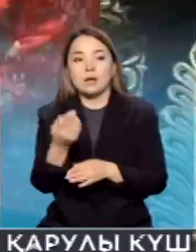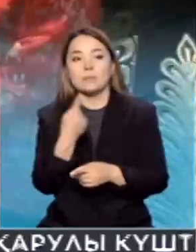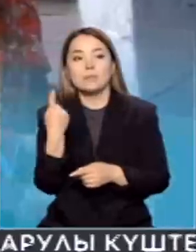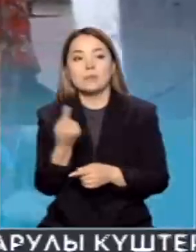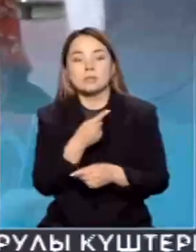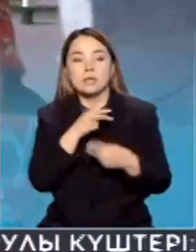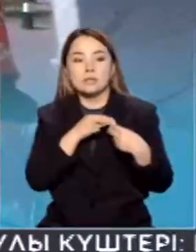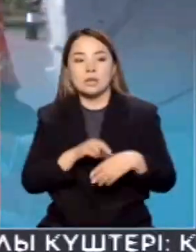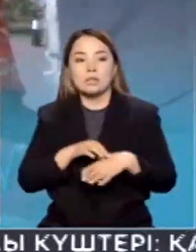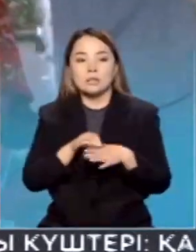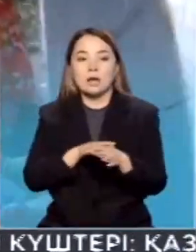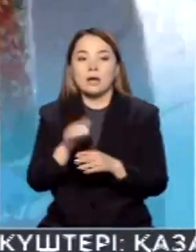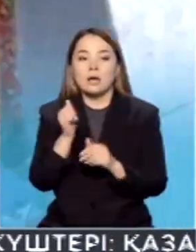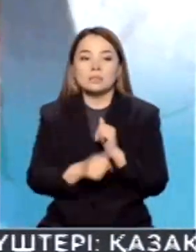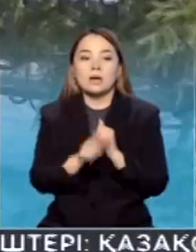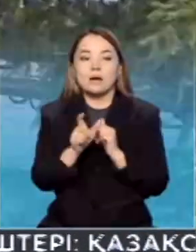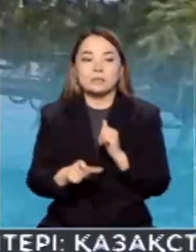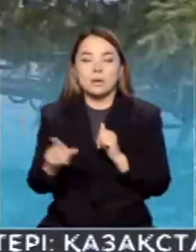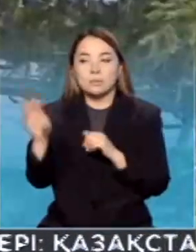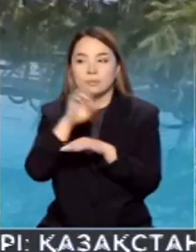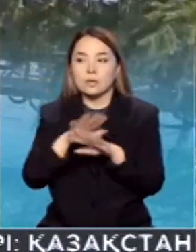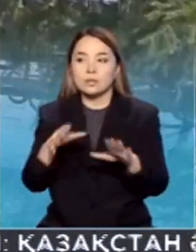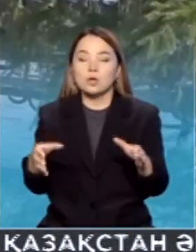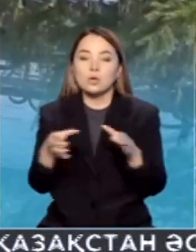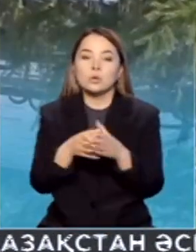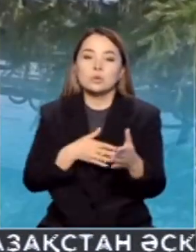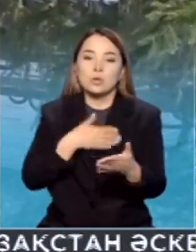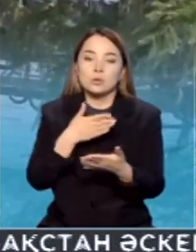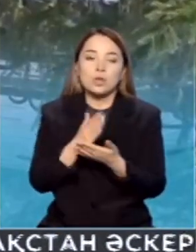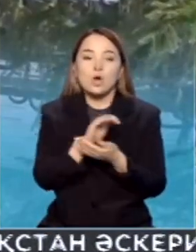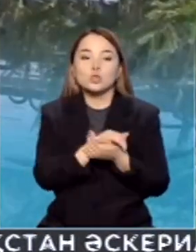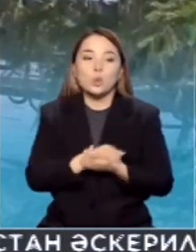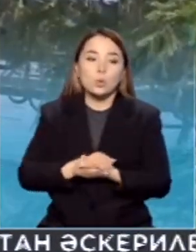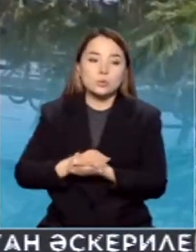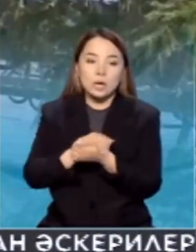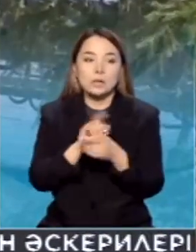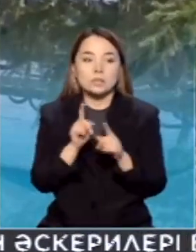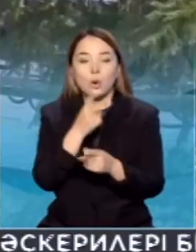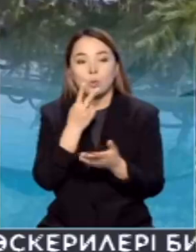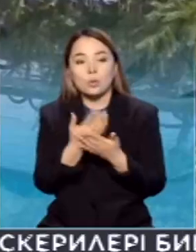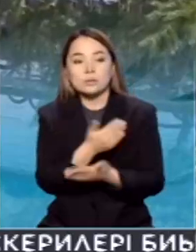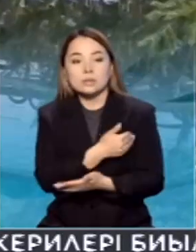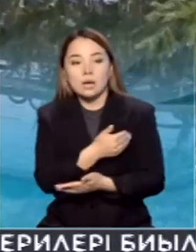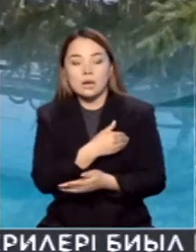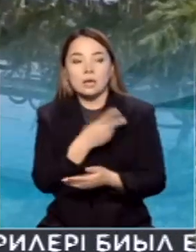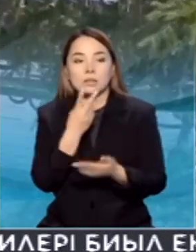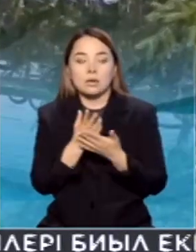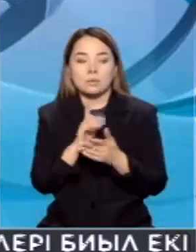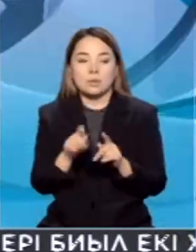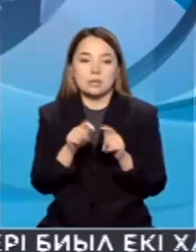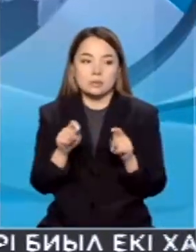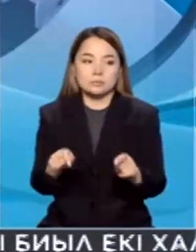бірлескен еңбегін, әр азаматтың ел дамуына қосқан үлесі мен достыққа құштарлығын да көрсетуді меңзеп отыр.